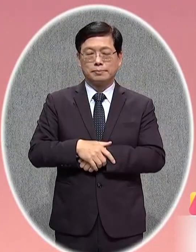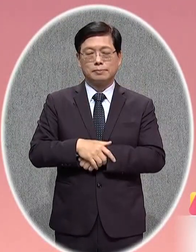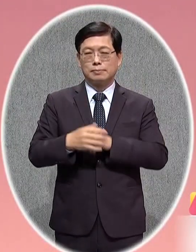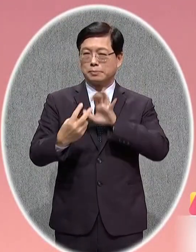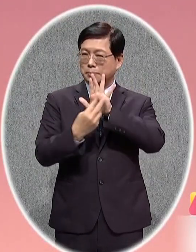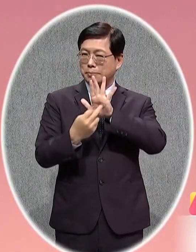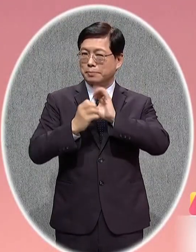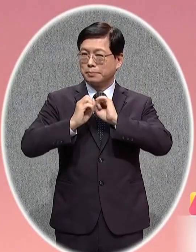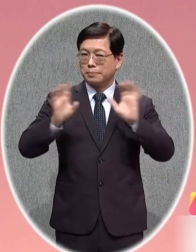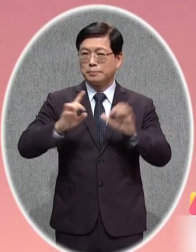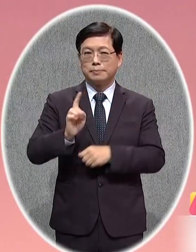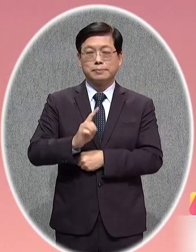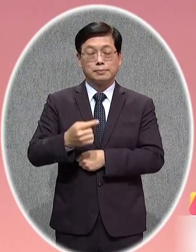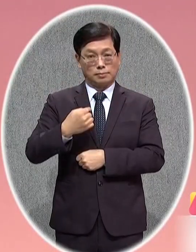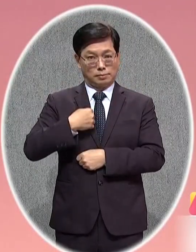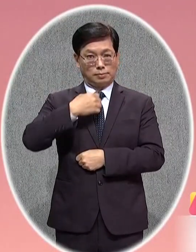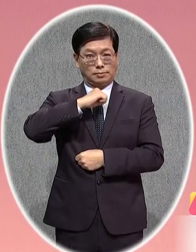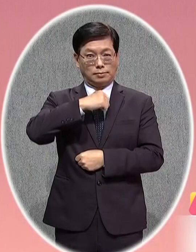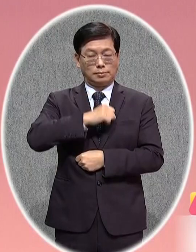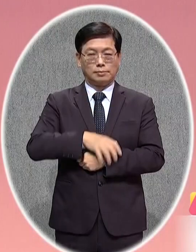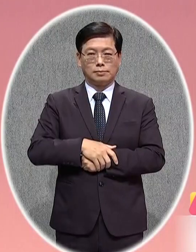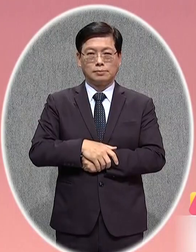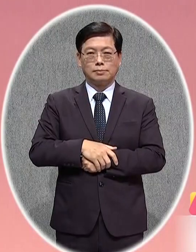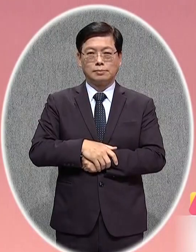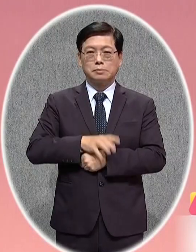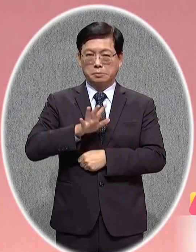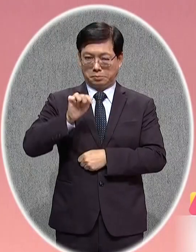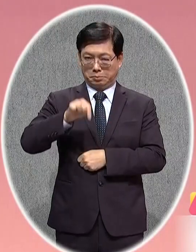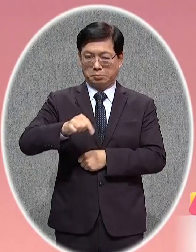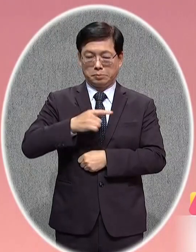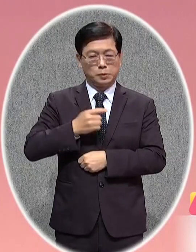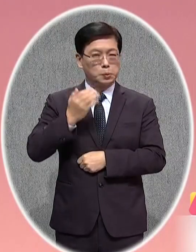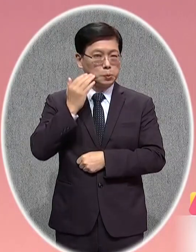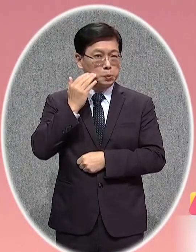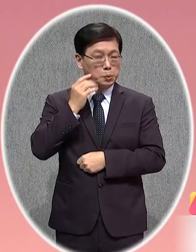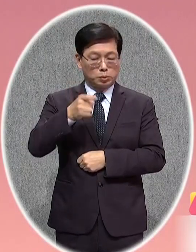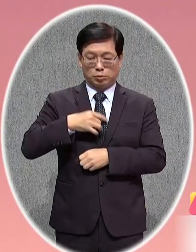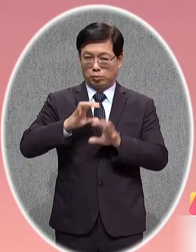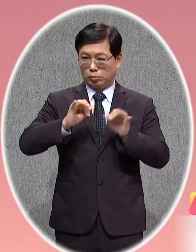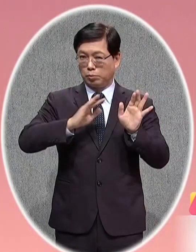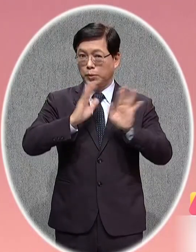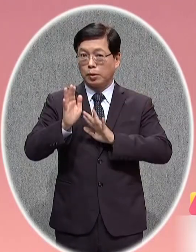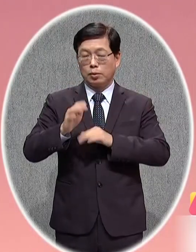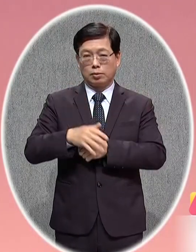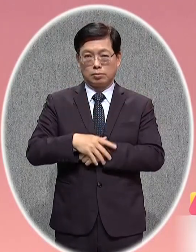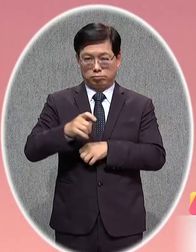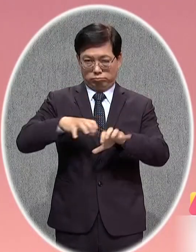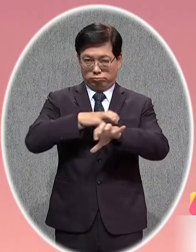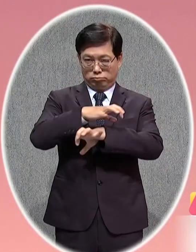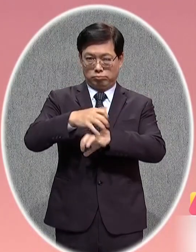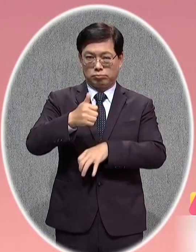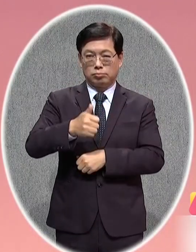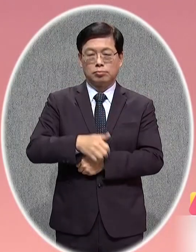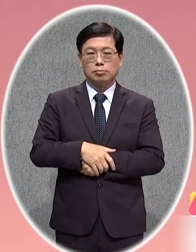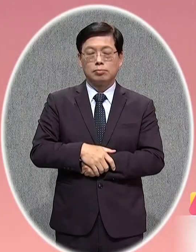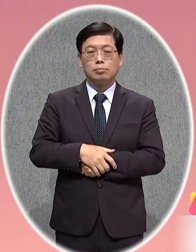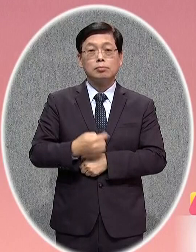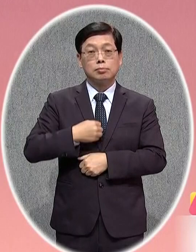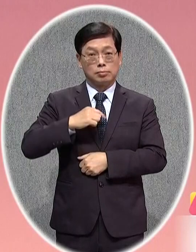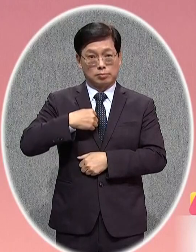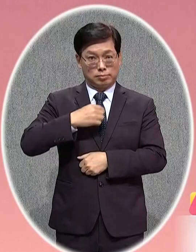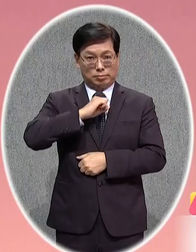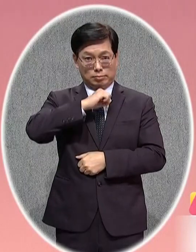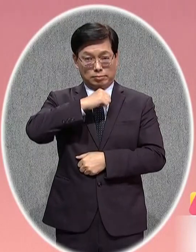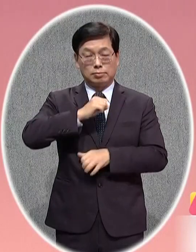来告诉大家我们台湾有这样子的一个珍贵的地景，珍贵的生态系，我们